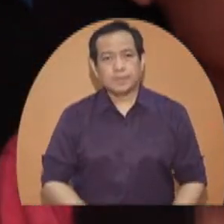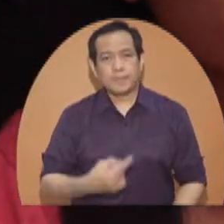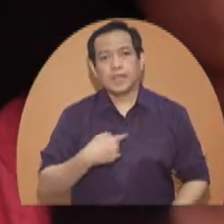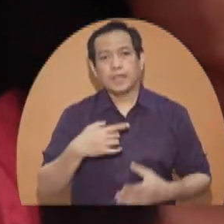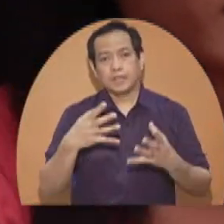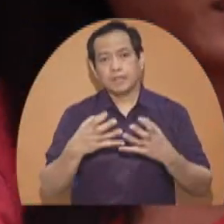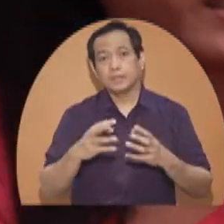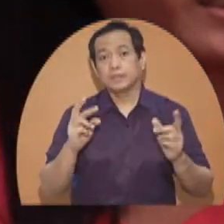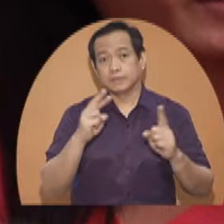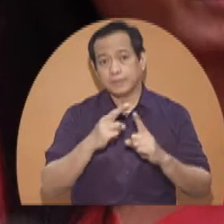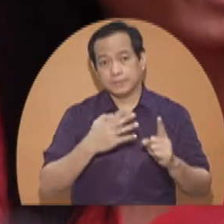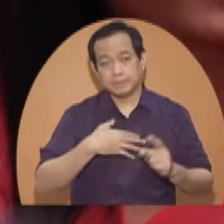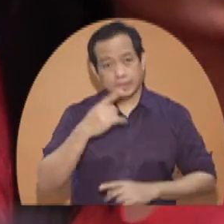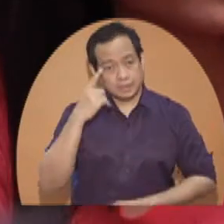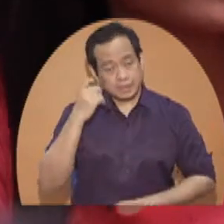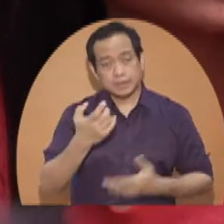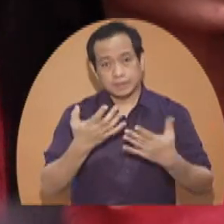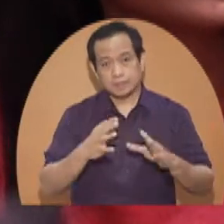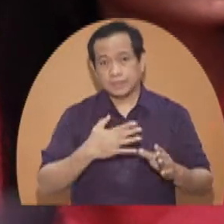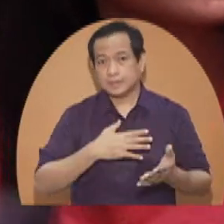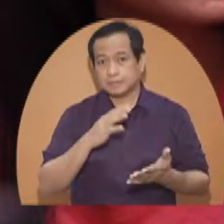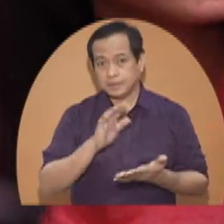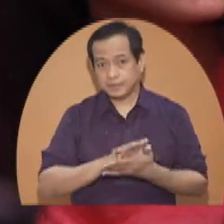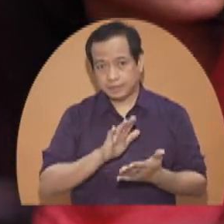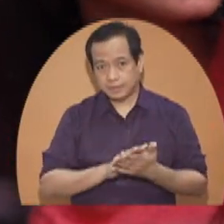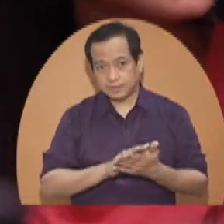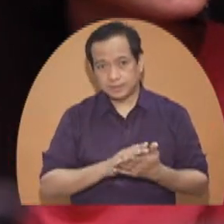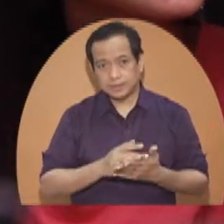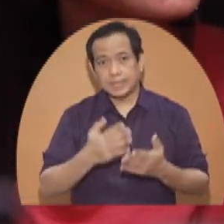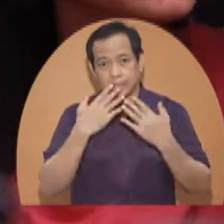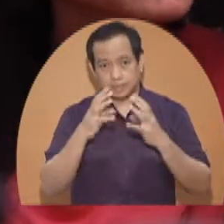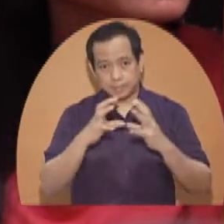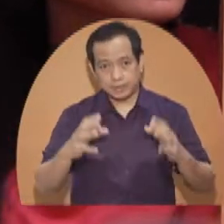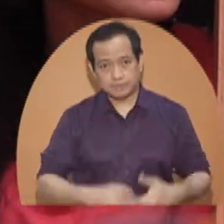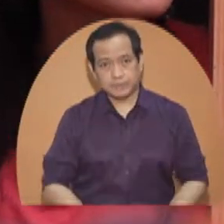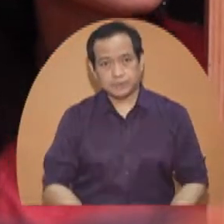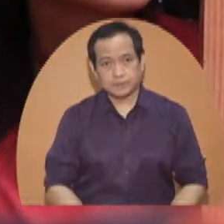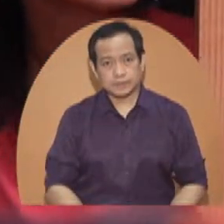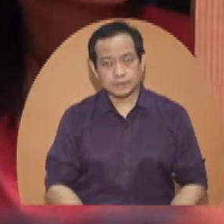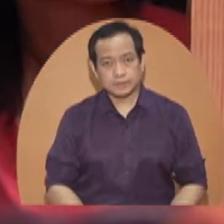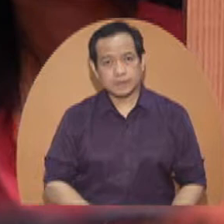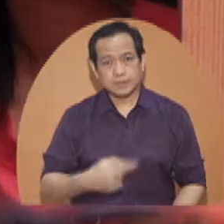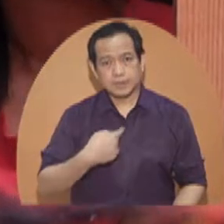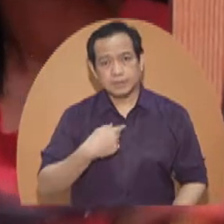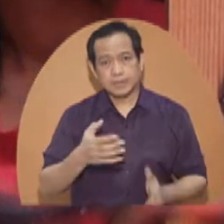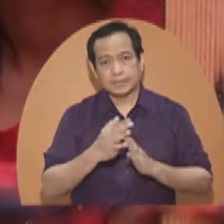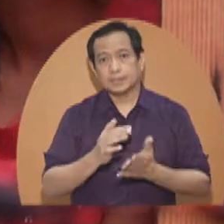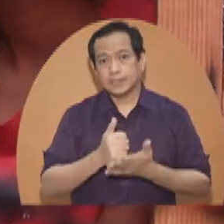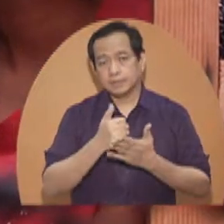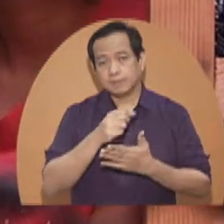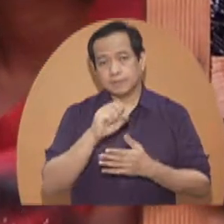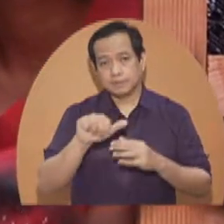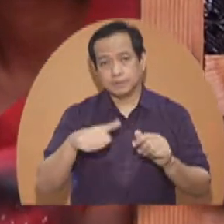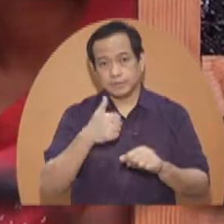po. Gusto ko pong maabot yung pangarap ko at makatapos sa pag-aaral. Maraming salamat po.